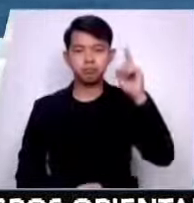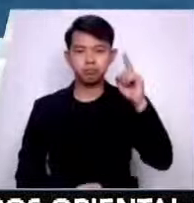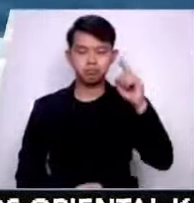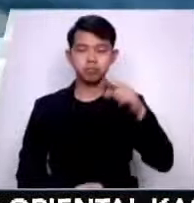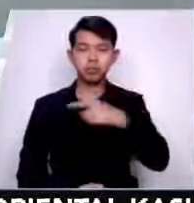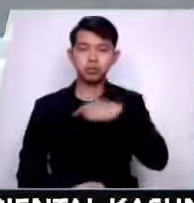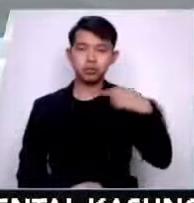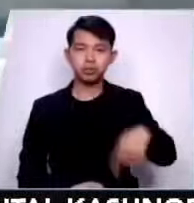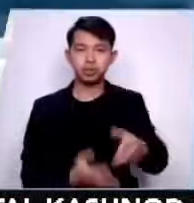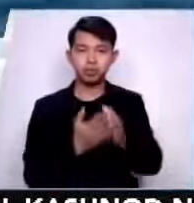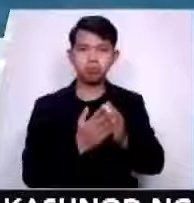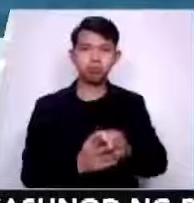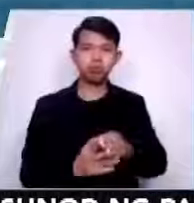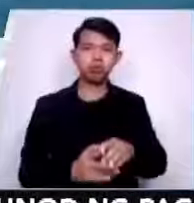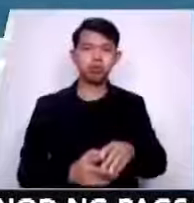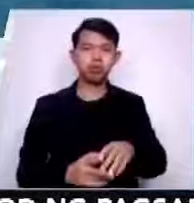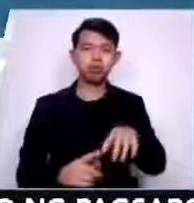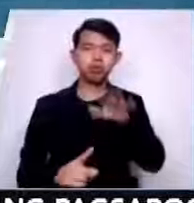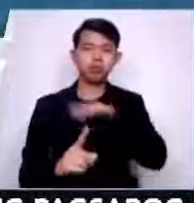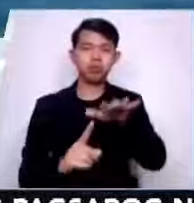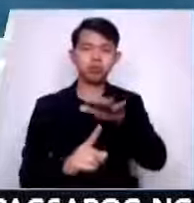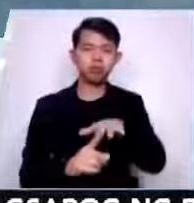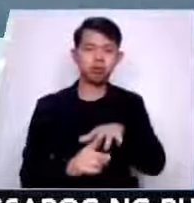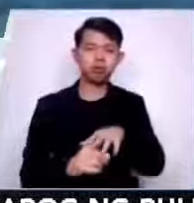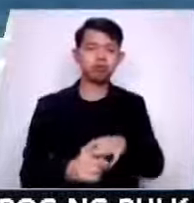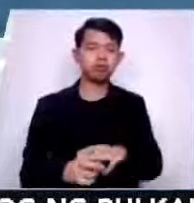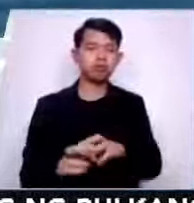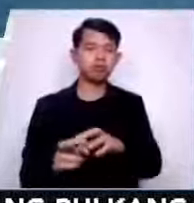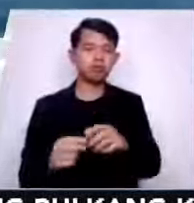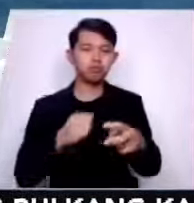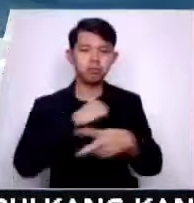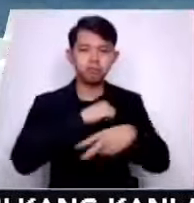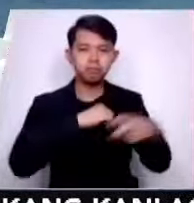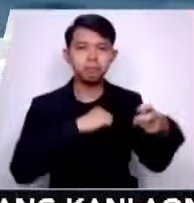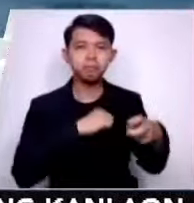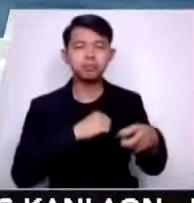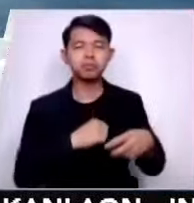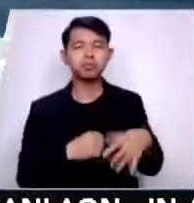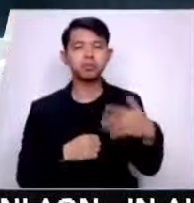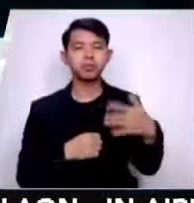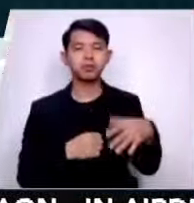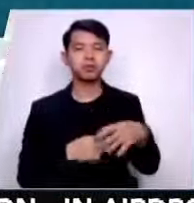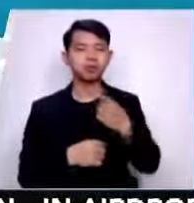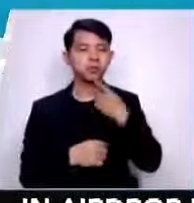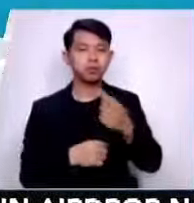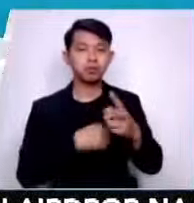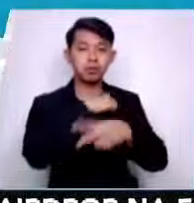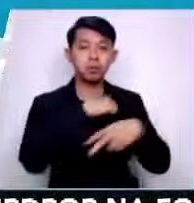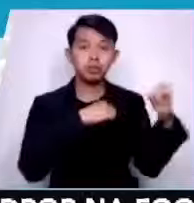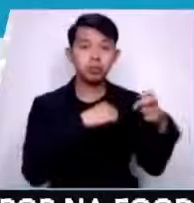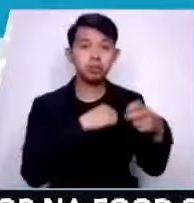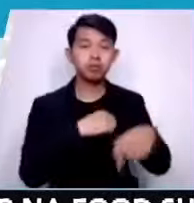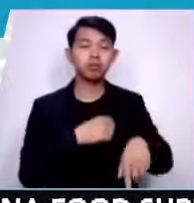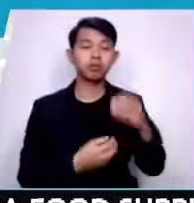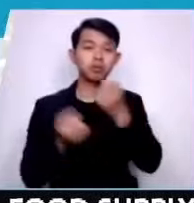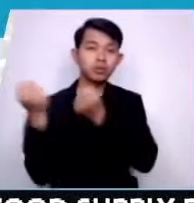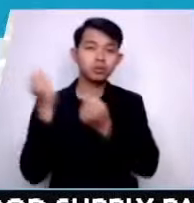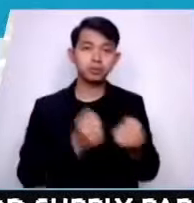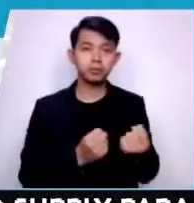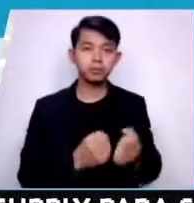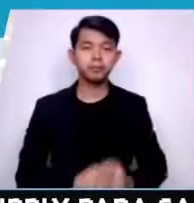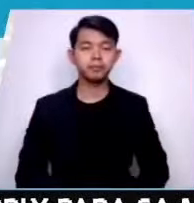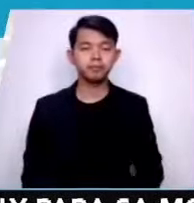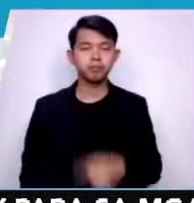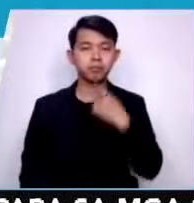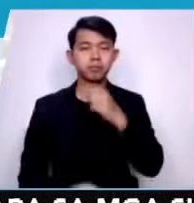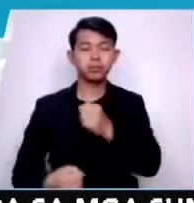Nako! Wala, hala. Lapitan nyo kagad yung kagad. Kiluha yung lay para drop. Para sa mga sundalong nakabantay sa